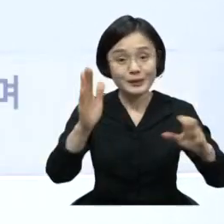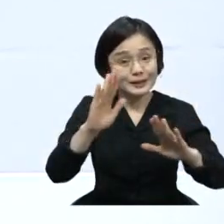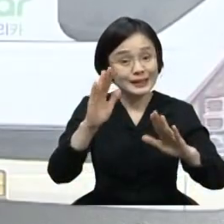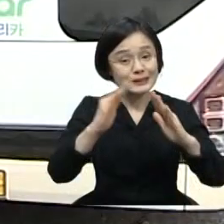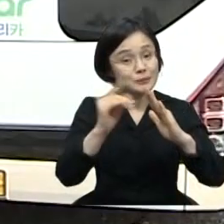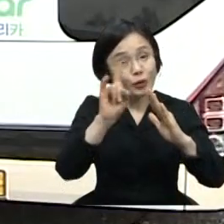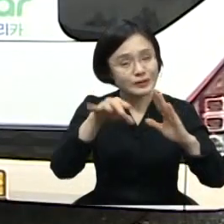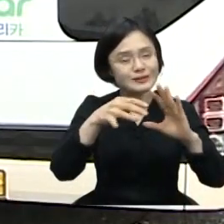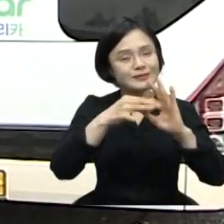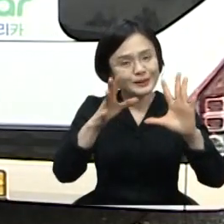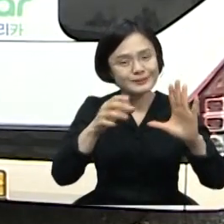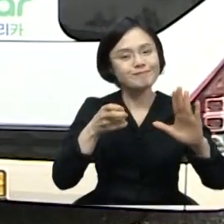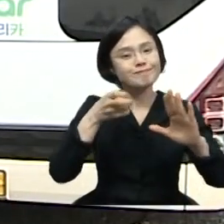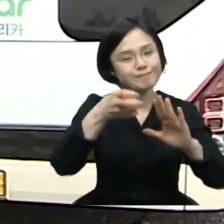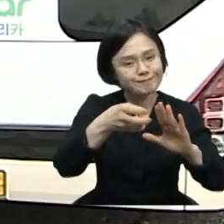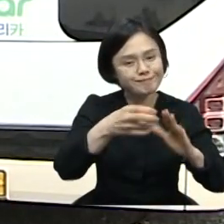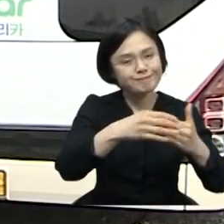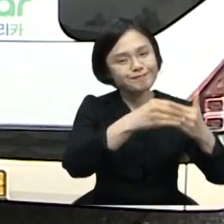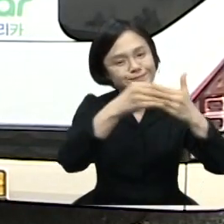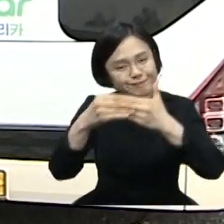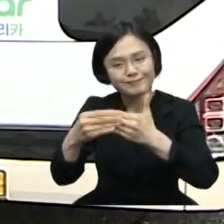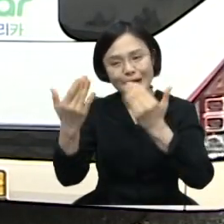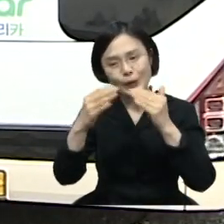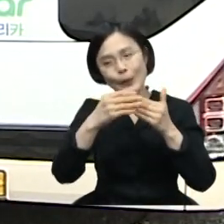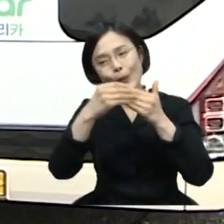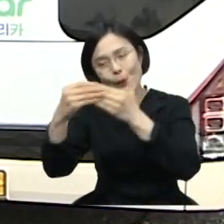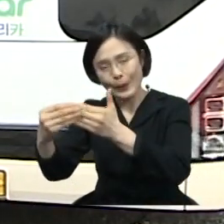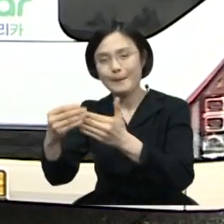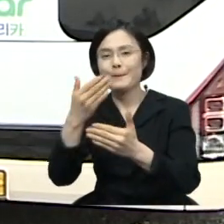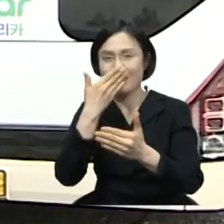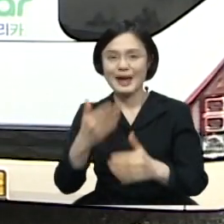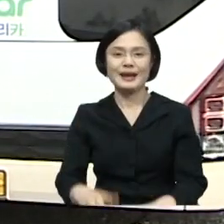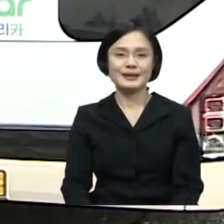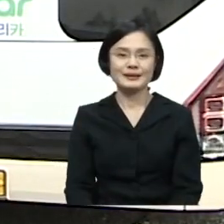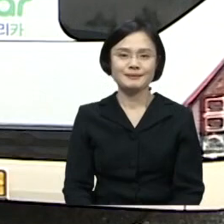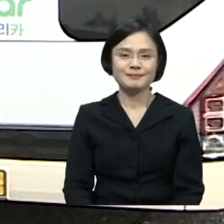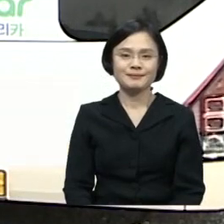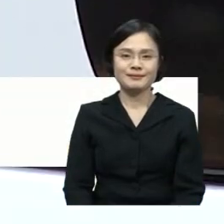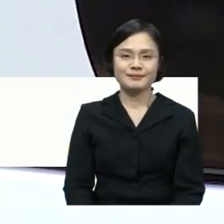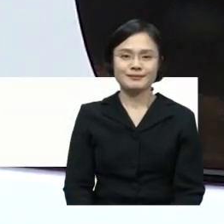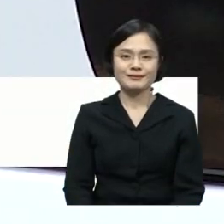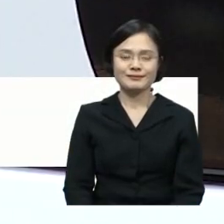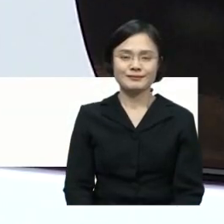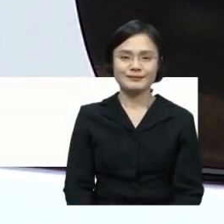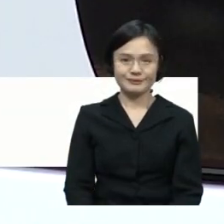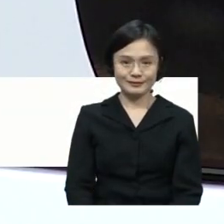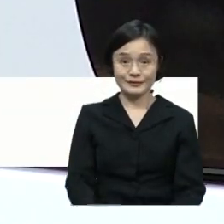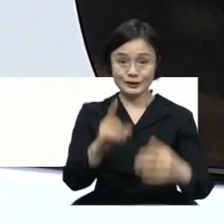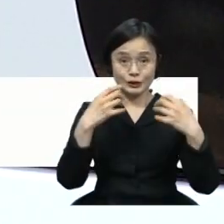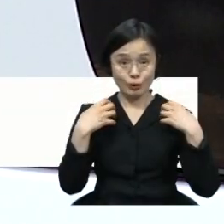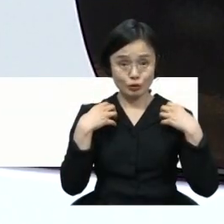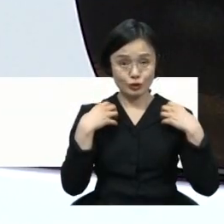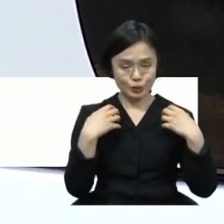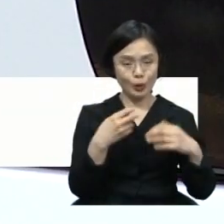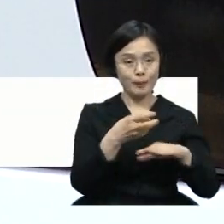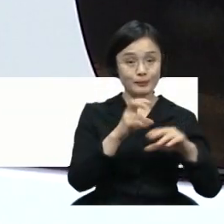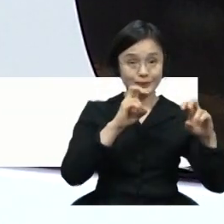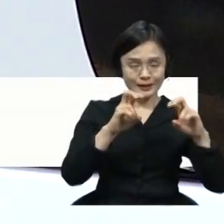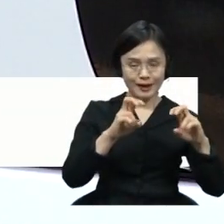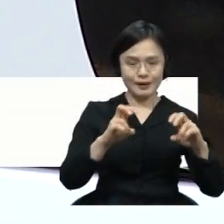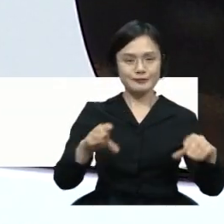것입니다. 지자체와 교육청이 손을 잡고 전국에서 처음으로 운행되는 파프리카는 버스